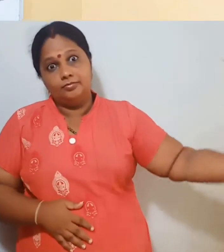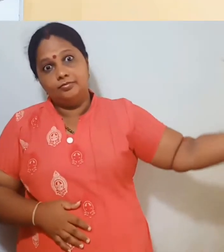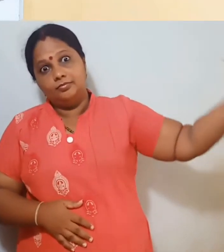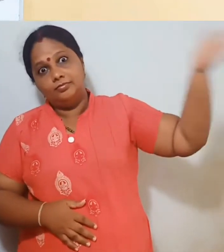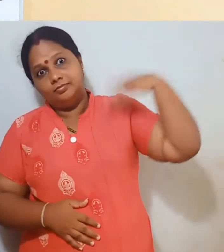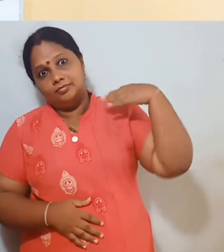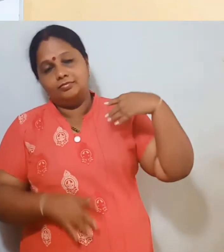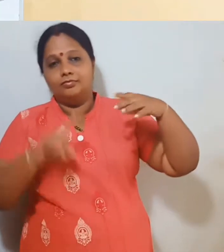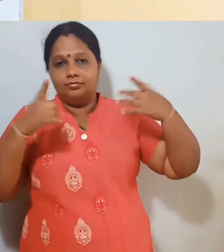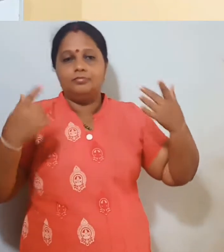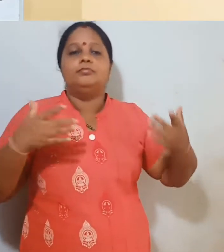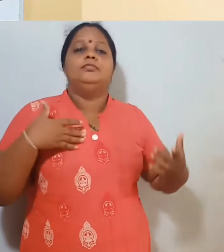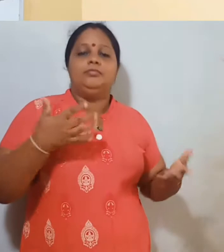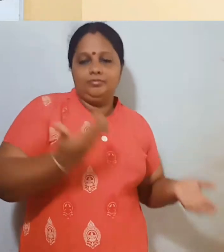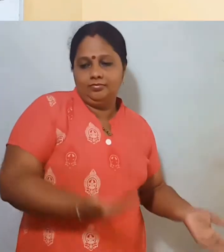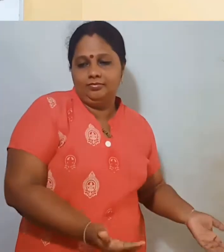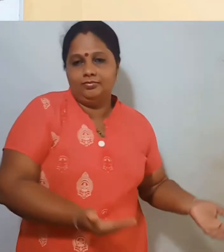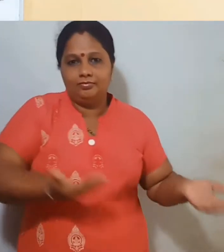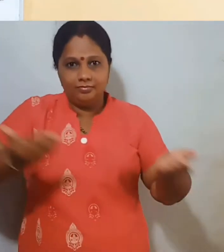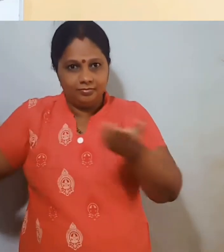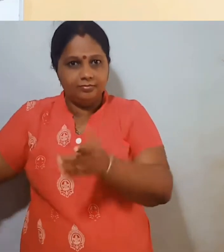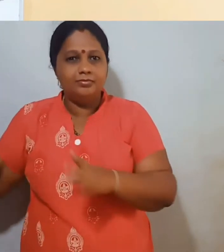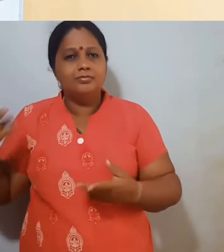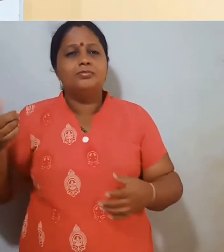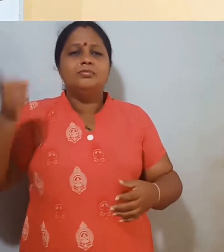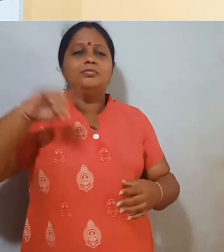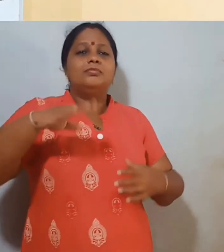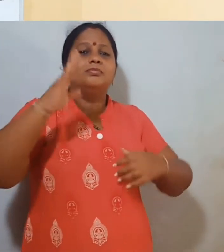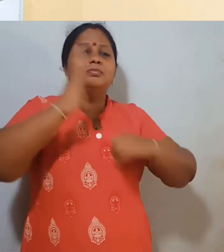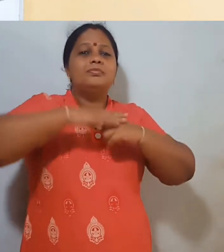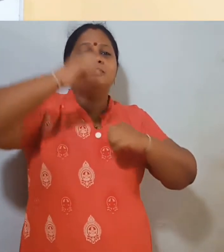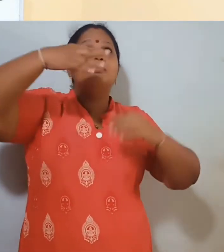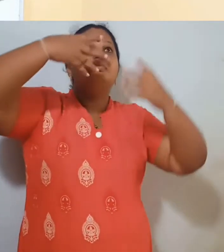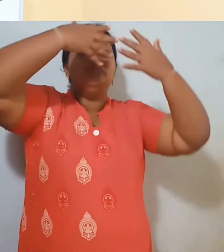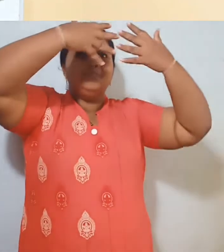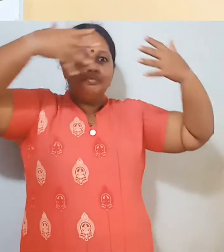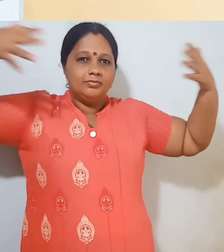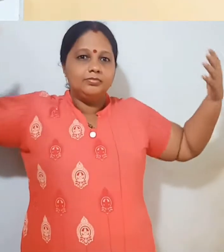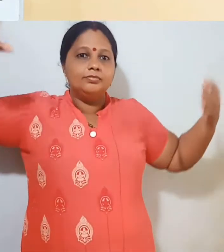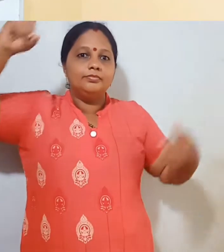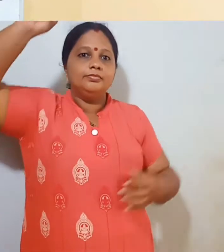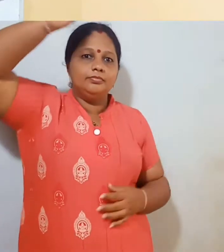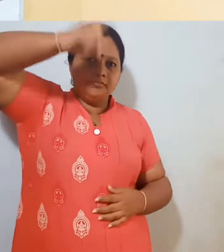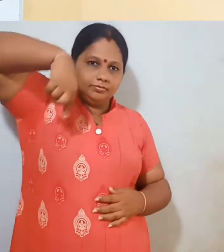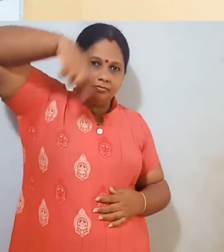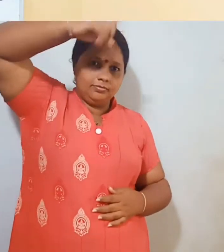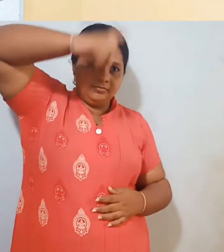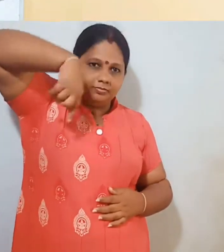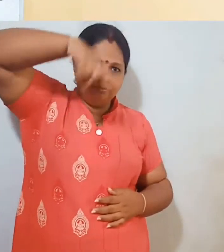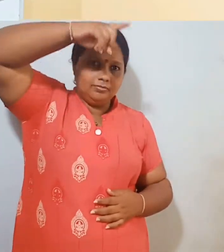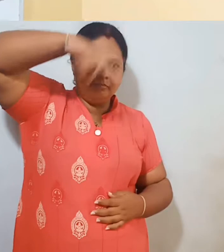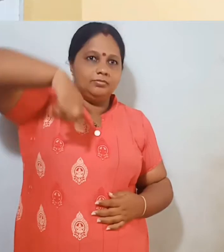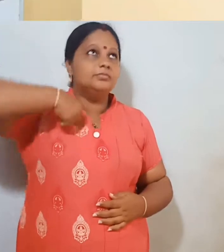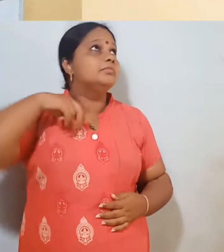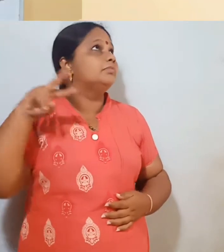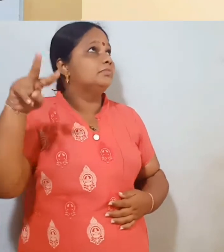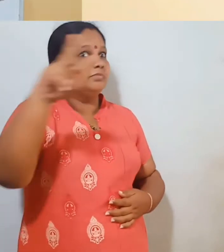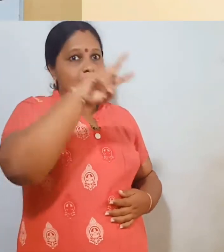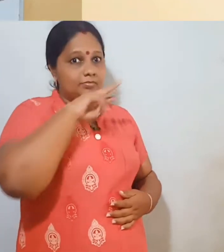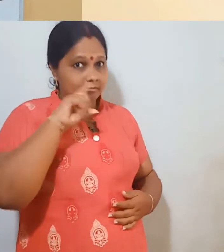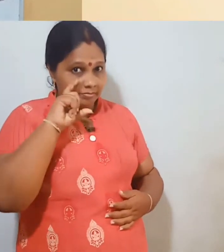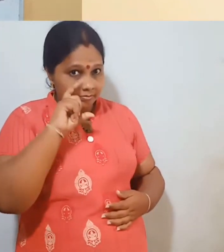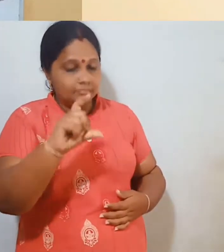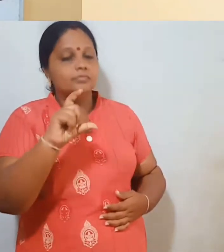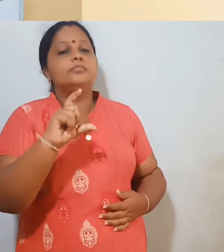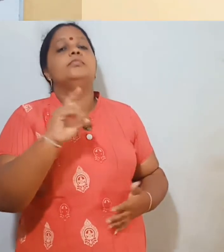வெளிக்கிடப்படும். சில கரண்ட் கம்பி அறுந்து தூங்கும். அப்ப இந்த இடங்கள் இதுகளை வளைச்சிருக்கிற சூழலையும் பாதுகாப்பானதா சேஃபானதான்றதை